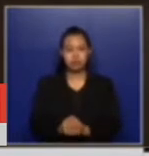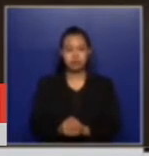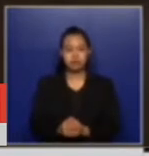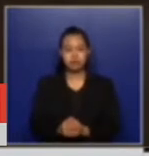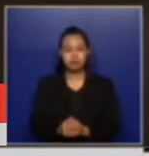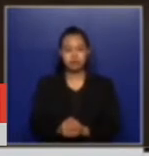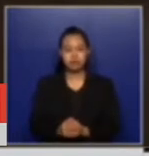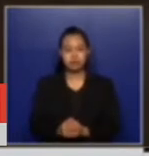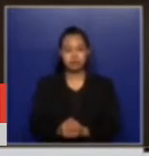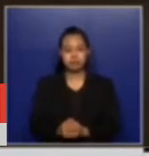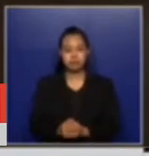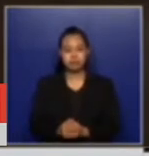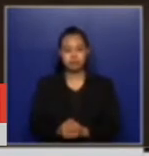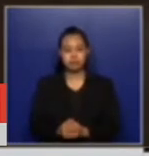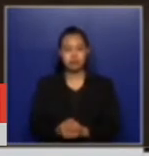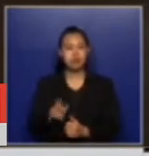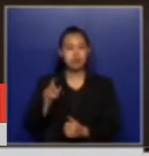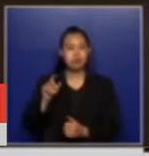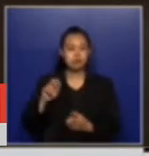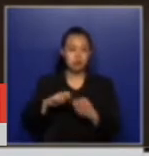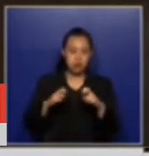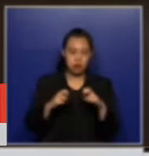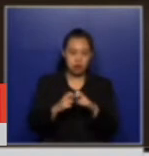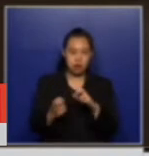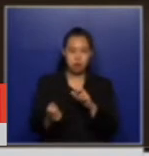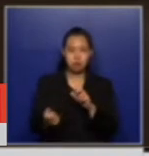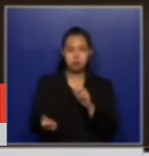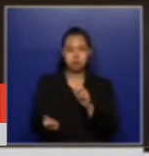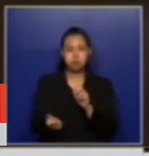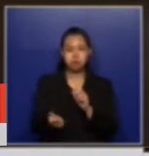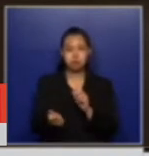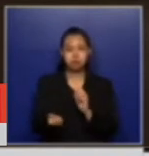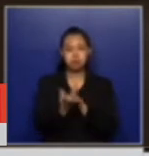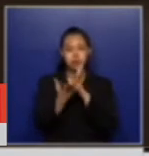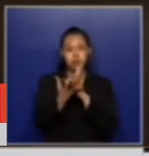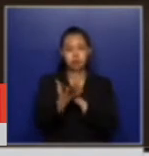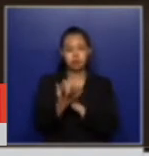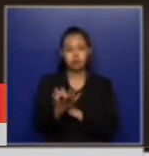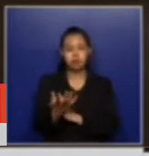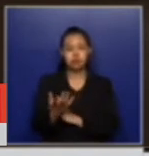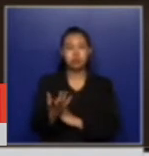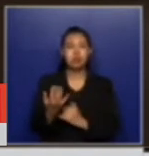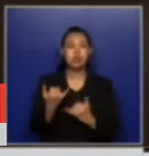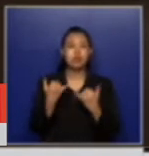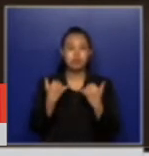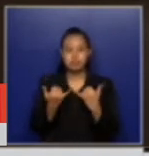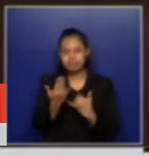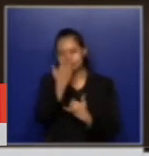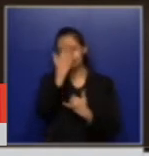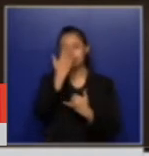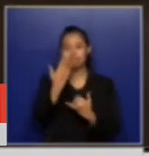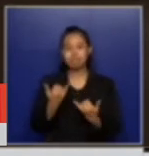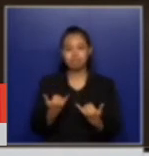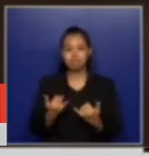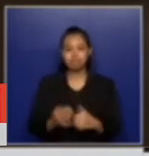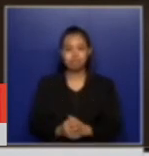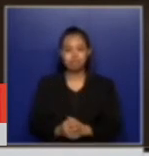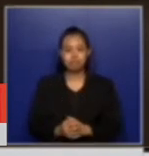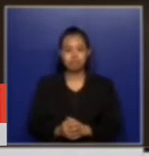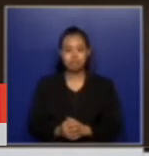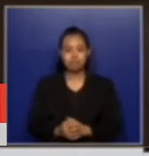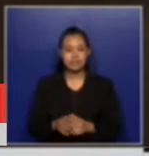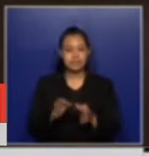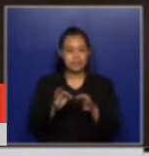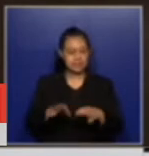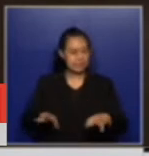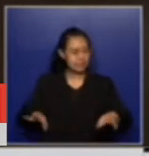ะวิกฤตแบบที่ประเทศไทยกำลังเผชิญอยู่เนี่ยนะมันเป็นเรื่องที่มีความสำคัญ